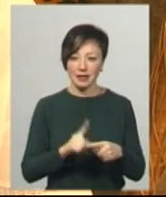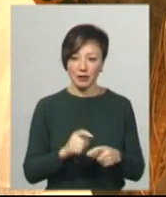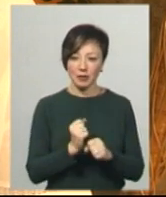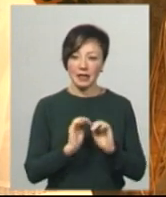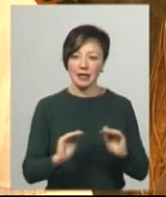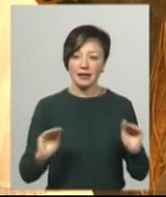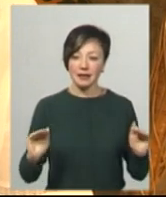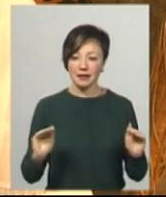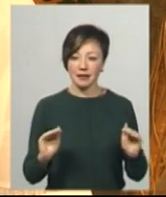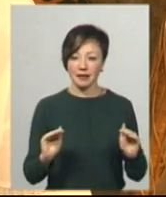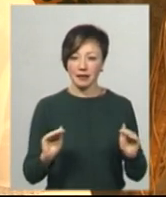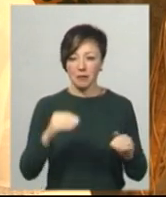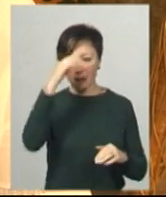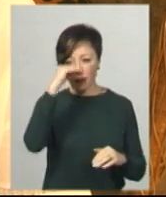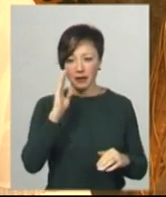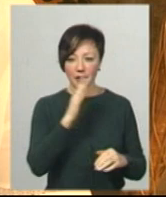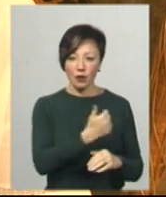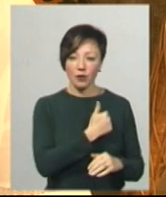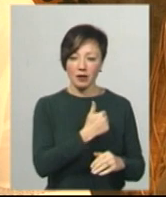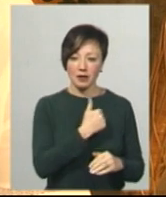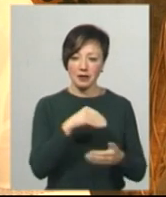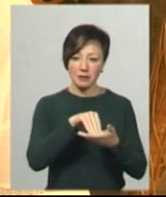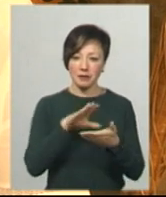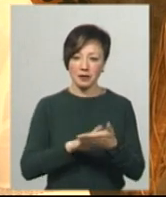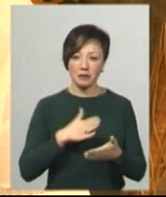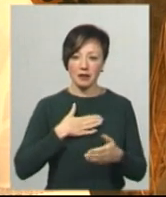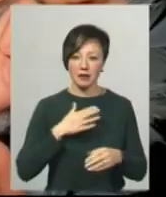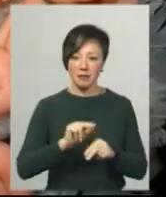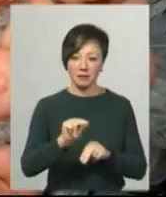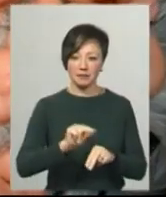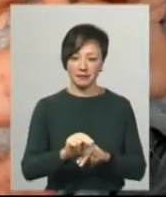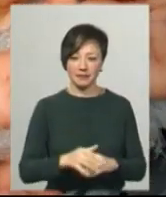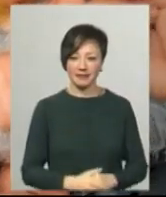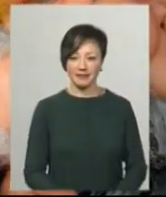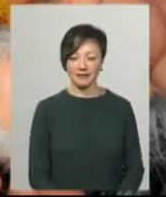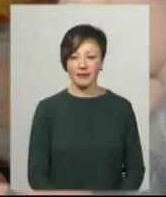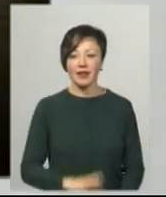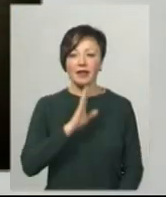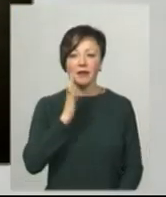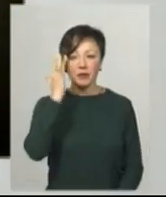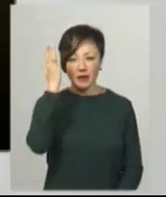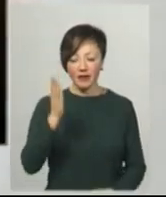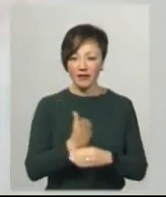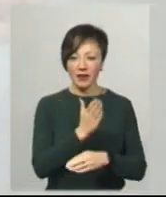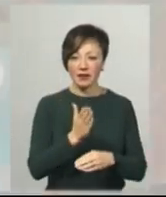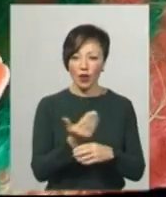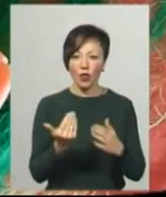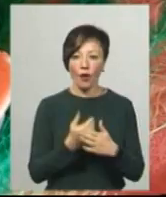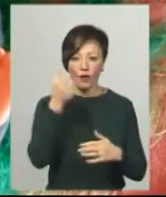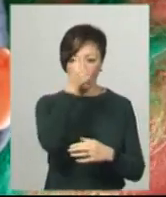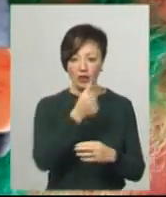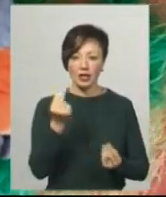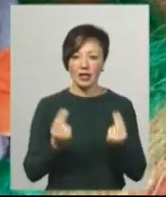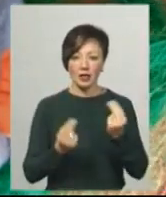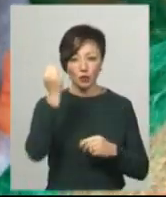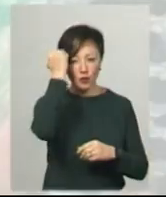діток дуже багато хто, батьки хочуть записувати до мене на майстер-класи. Наталя мріє виготовити достатню кількість новорічних іграшок